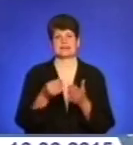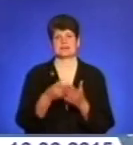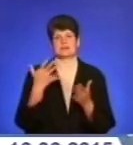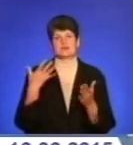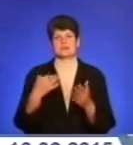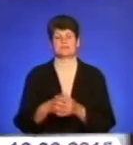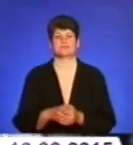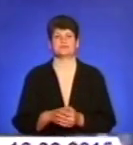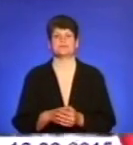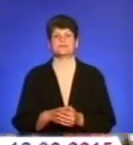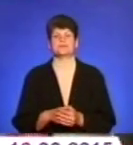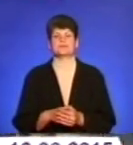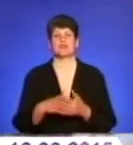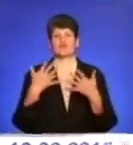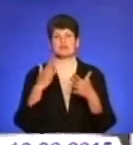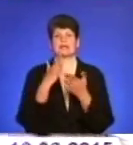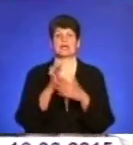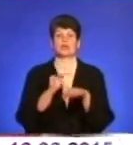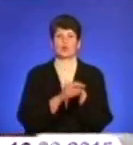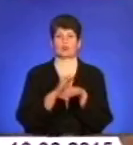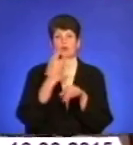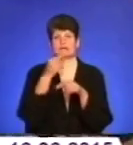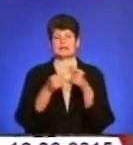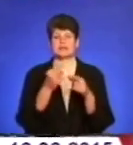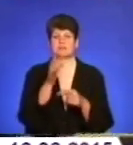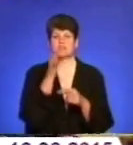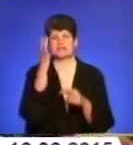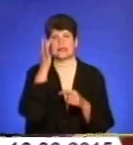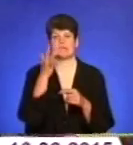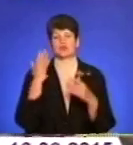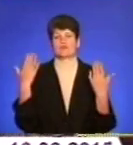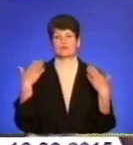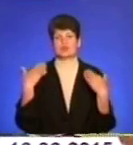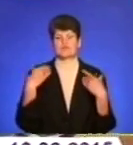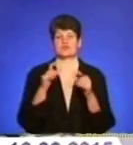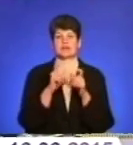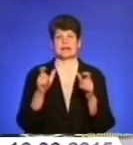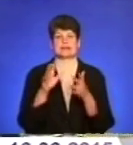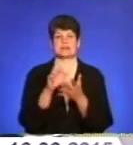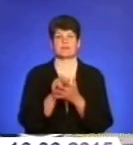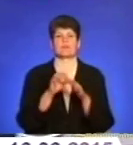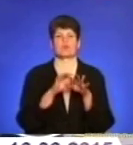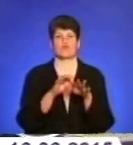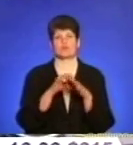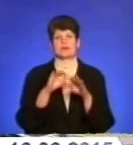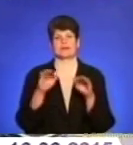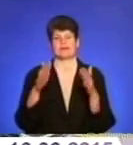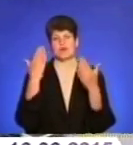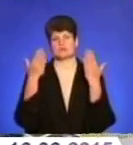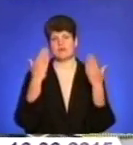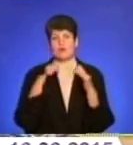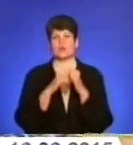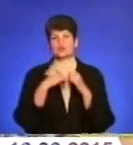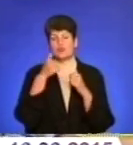сюжеті. Вже стало доброю традицією під час літнього відпочинку від шкільних занять проводити для дітей розваги.